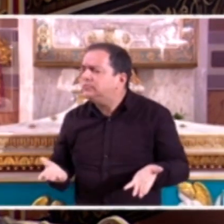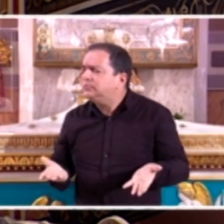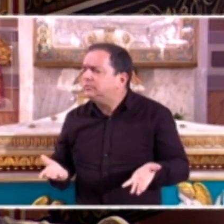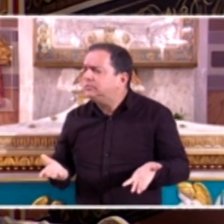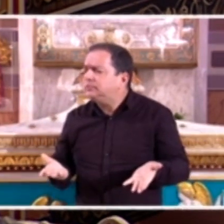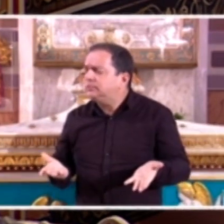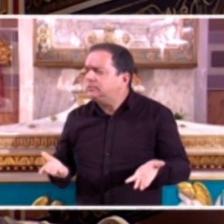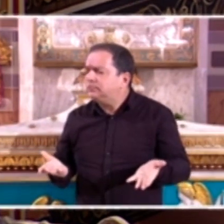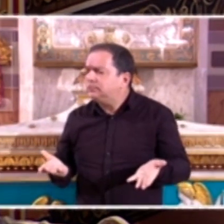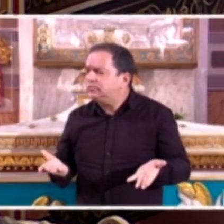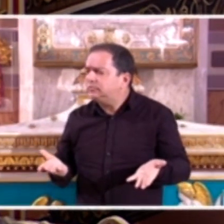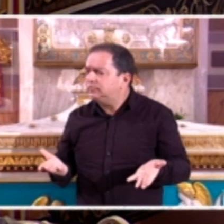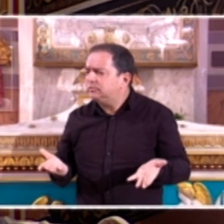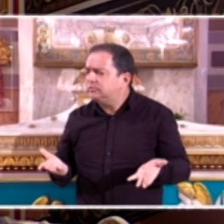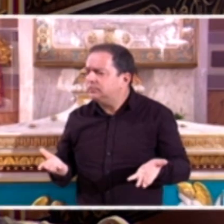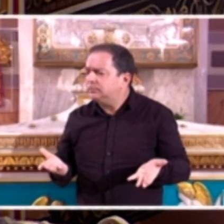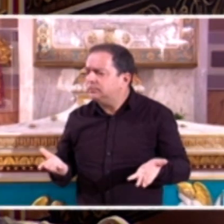επινθάνετο τι